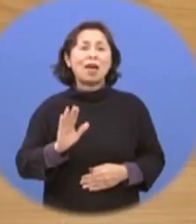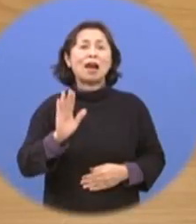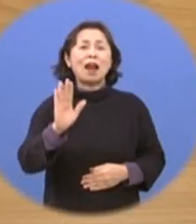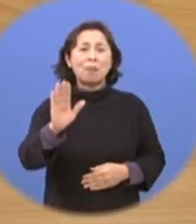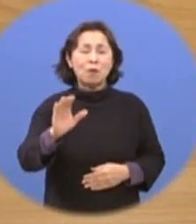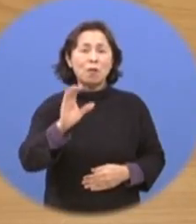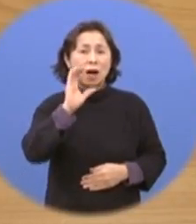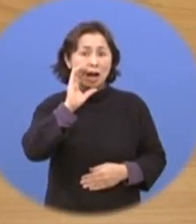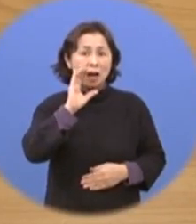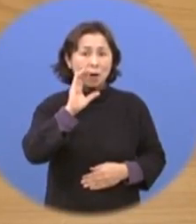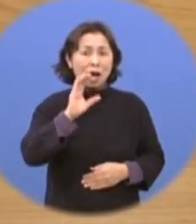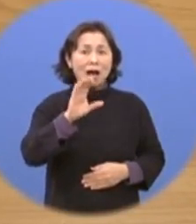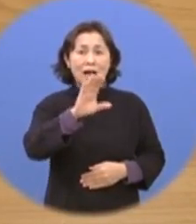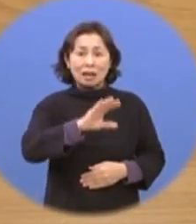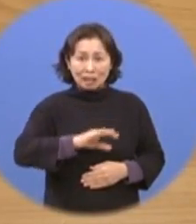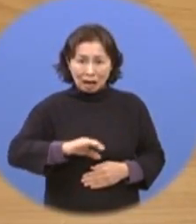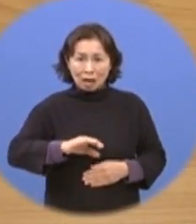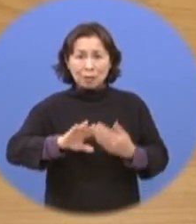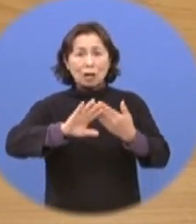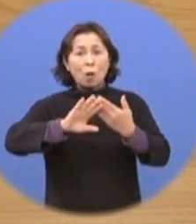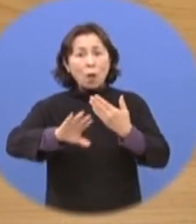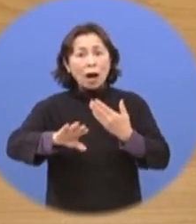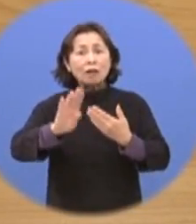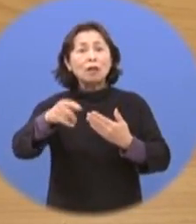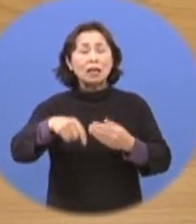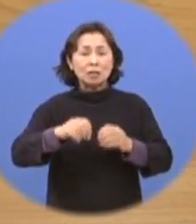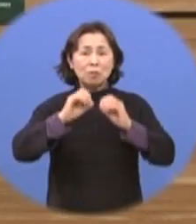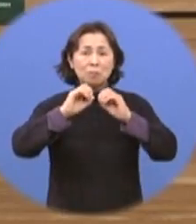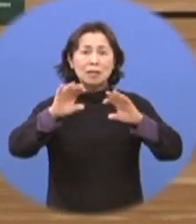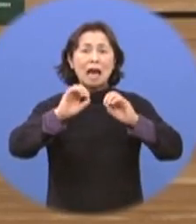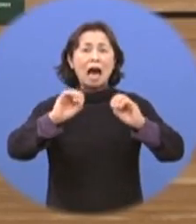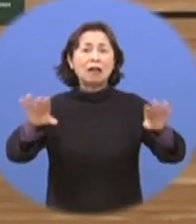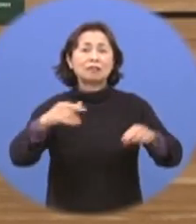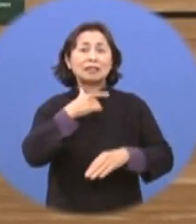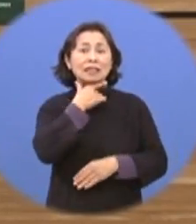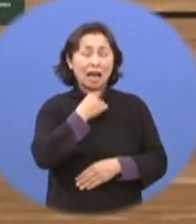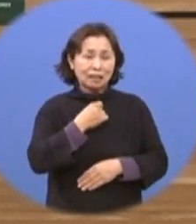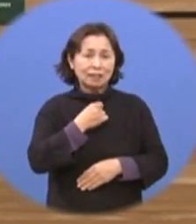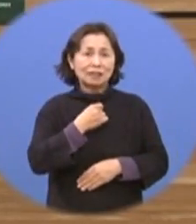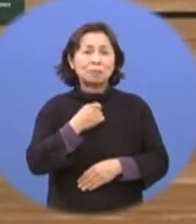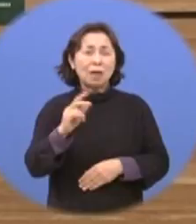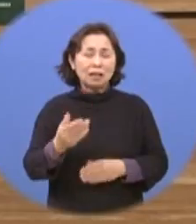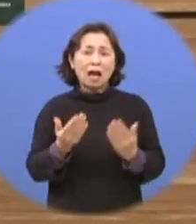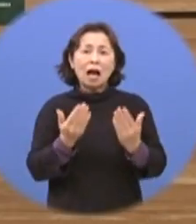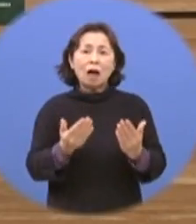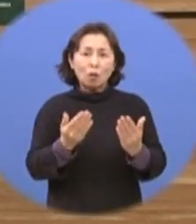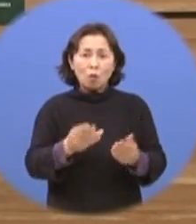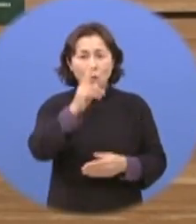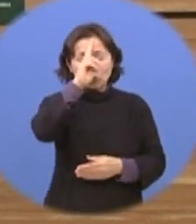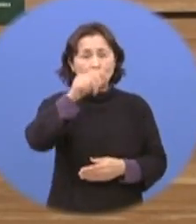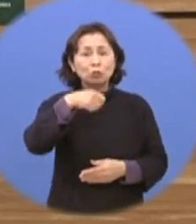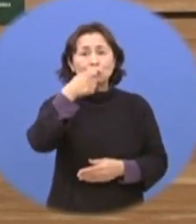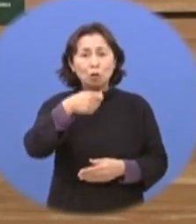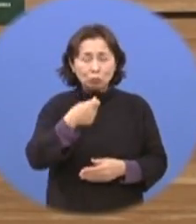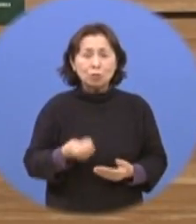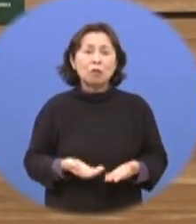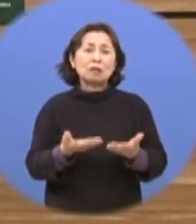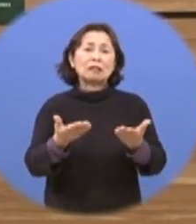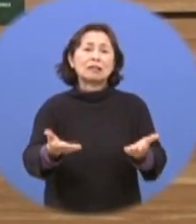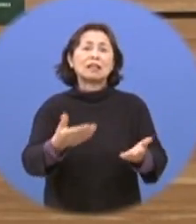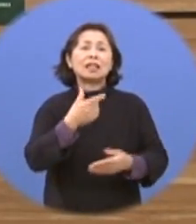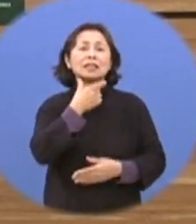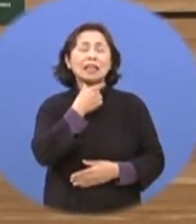県内外のお店あの pr していきたいと思いますし学校給食でも提供していくという形で